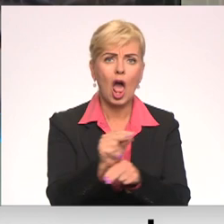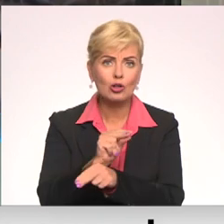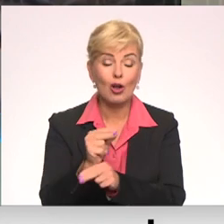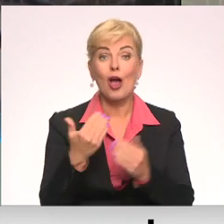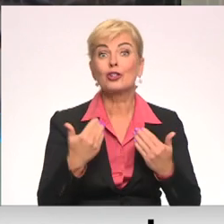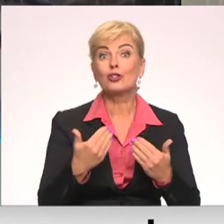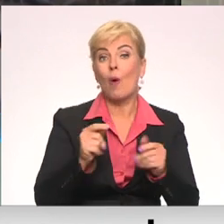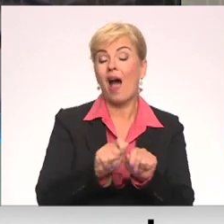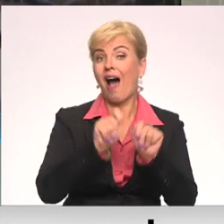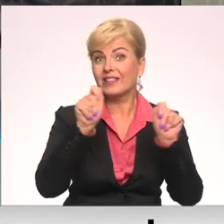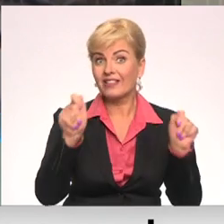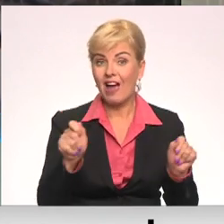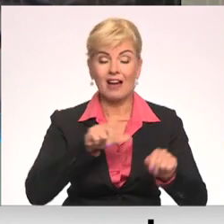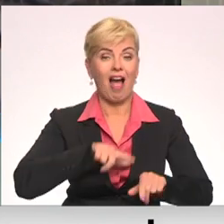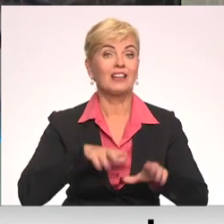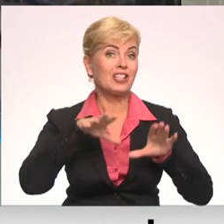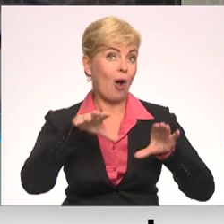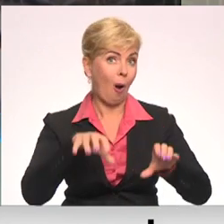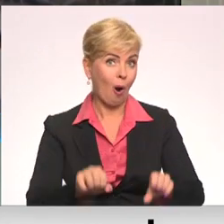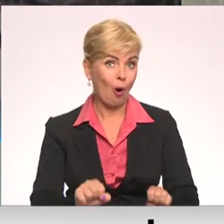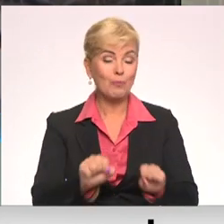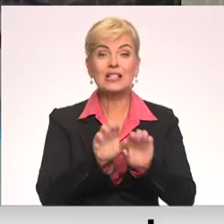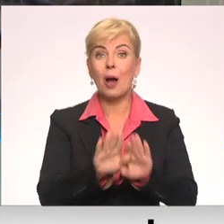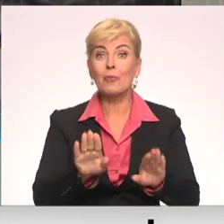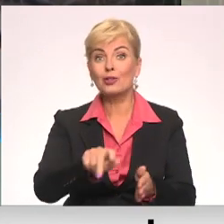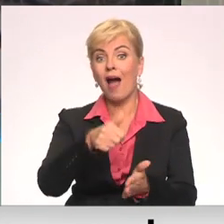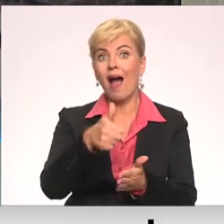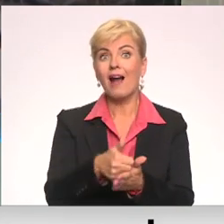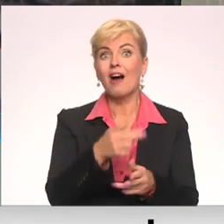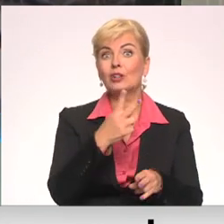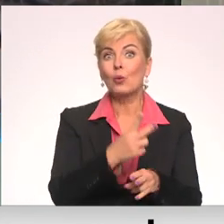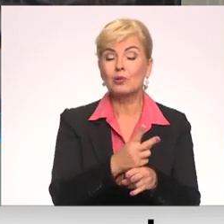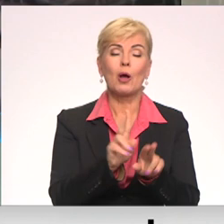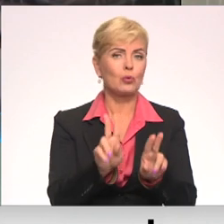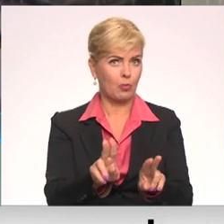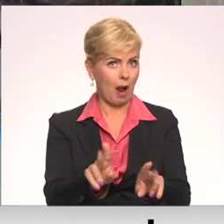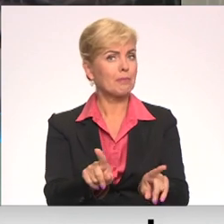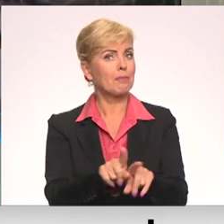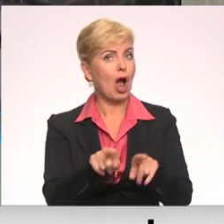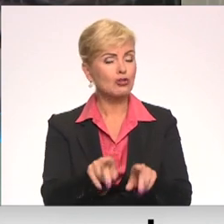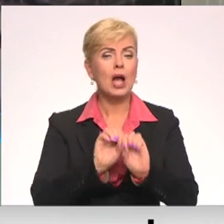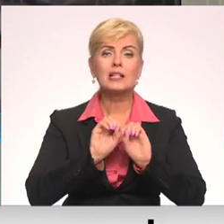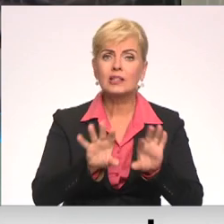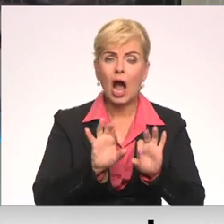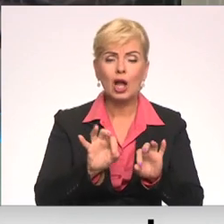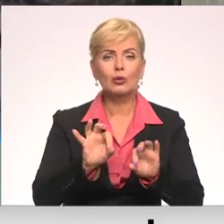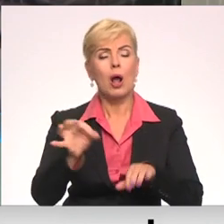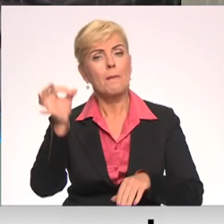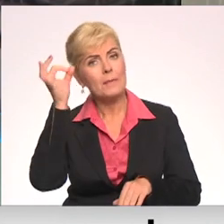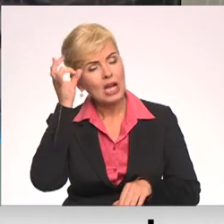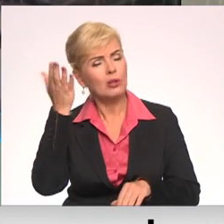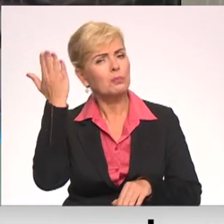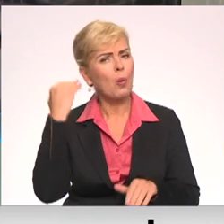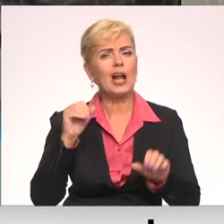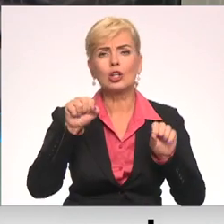šodien durvis vēris Latvijas okupācijas muzejs. Tā galvenais uzdevums paliek nemainīgs – skaidrot un pieminēt